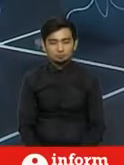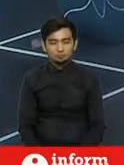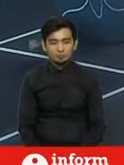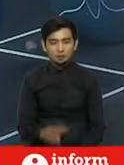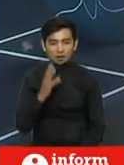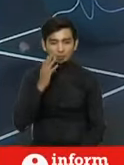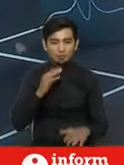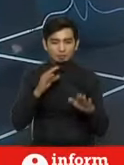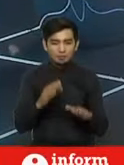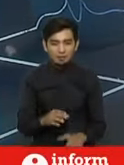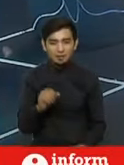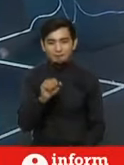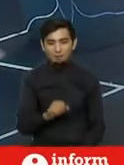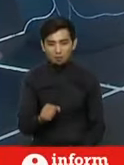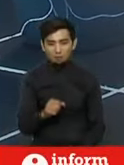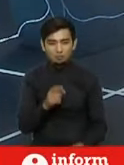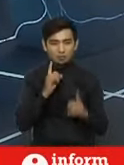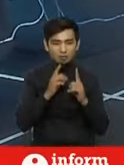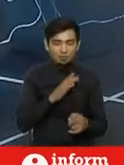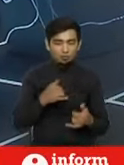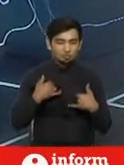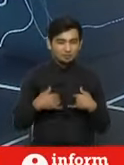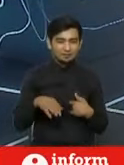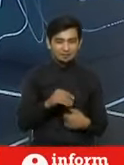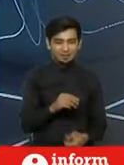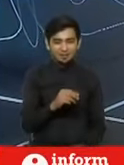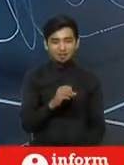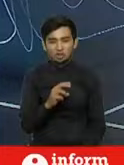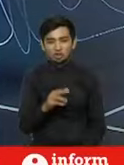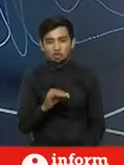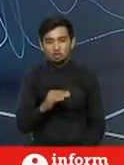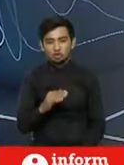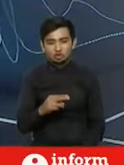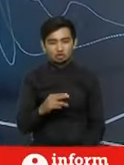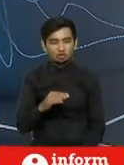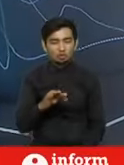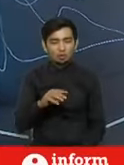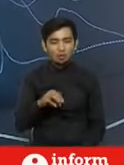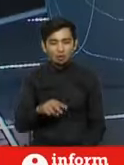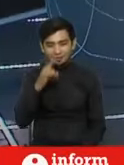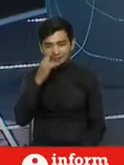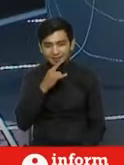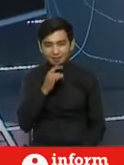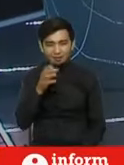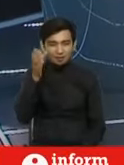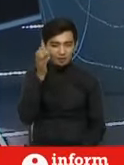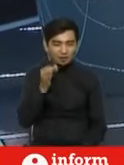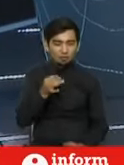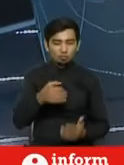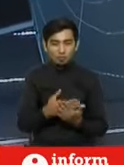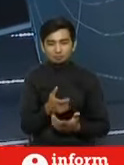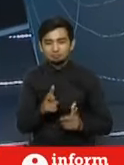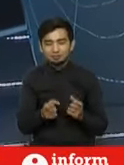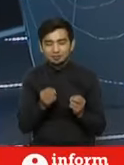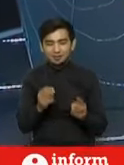в Алмааты прошла августовская конференция педагогов Digital Казахстан образование в новой реальности в ней приняли участие